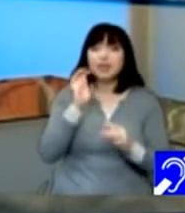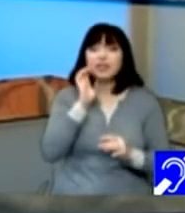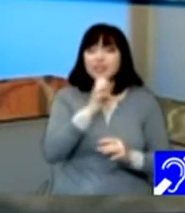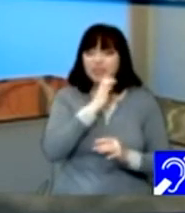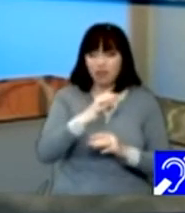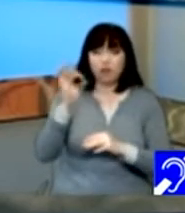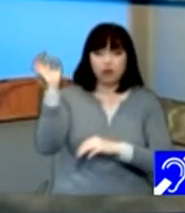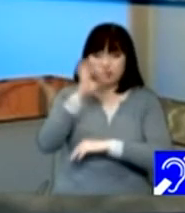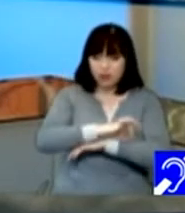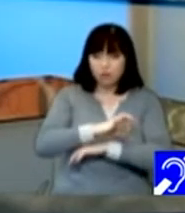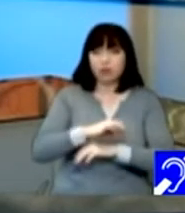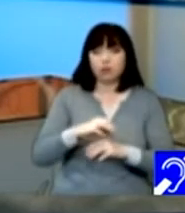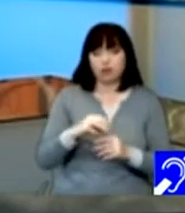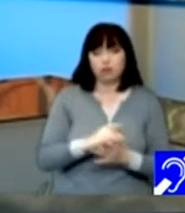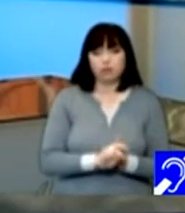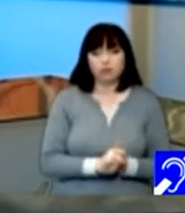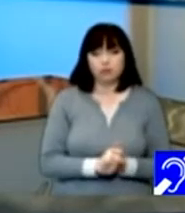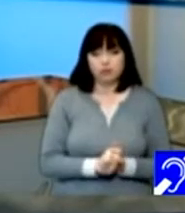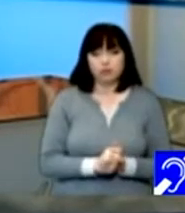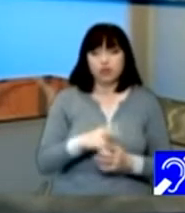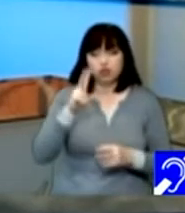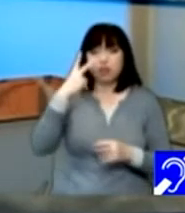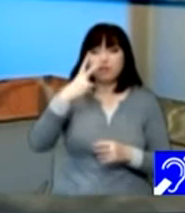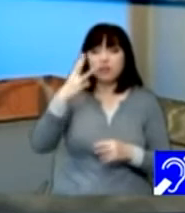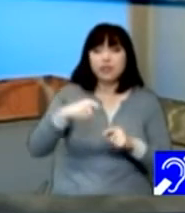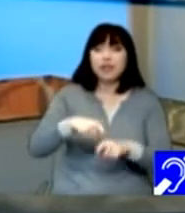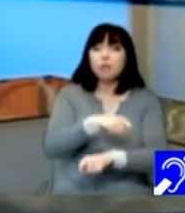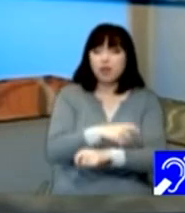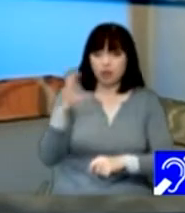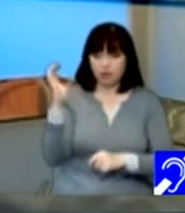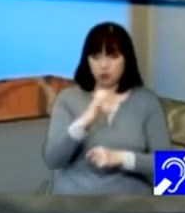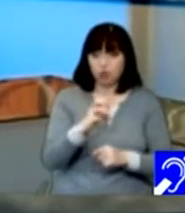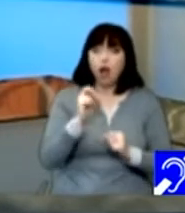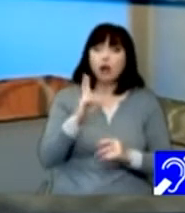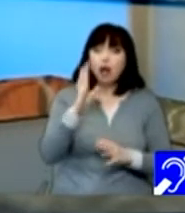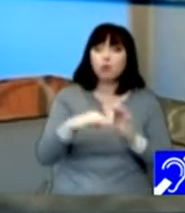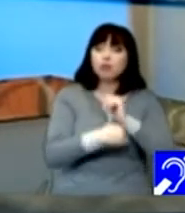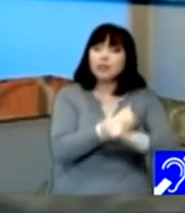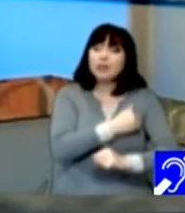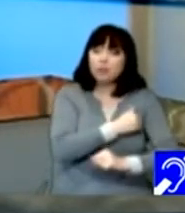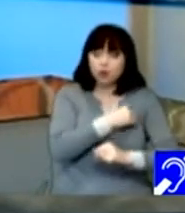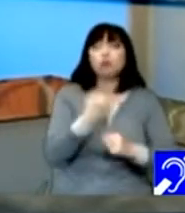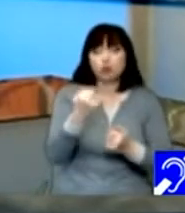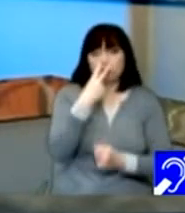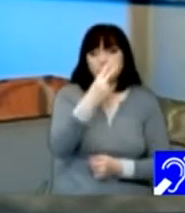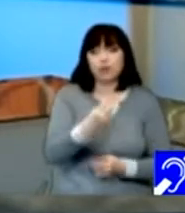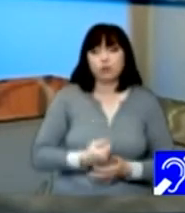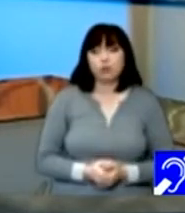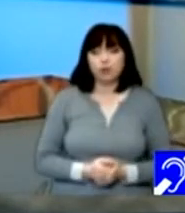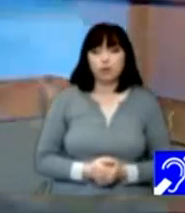în rafale de până la 18-23 de metri pe secundă. Cum va arăta însă tabloul termic, aflăm chiar acum.